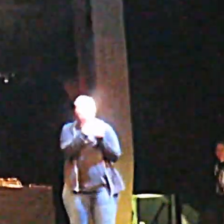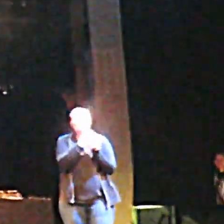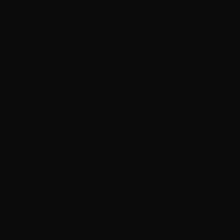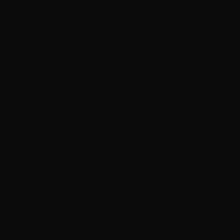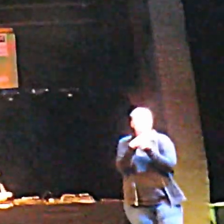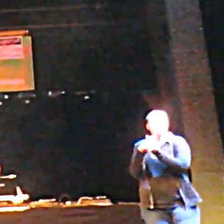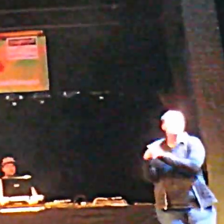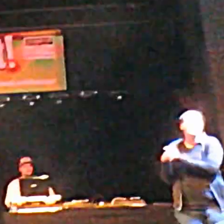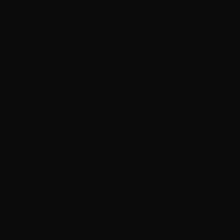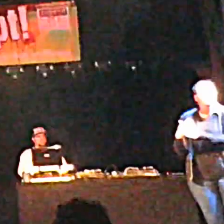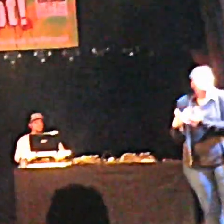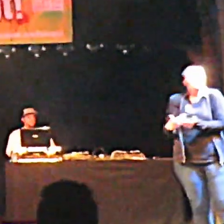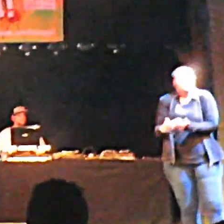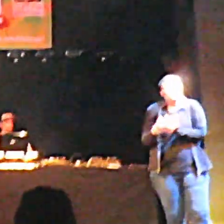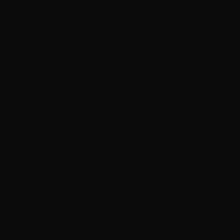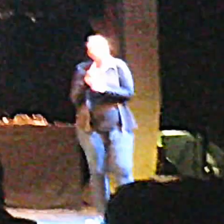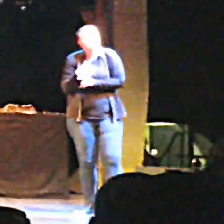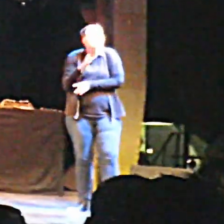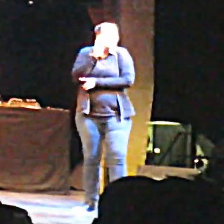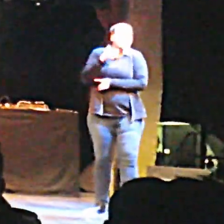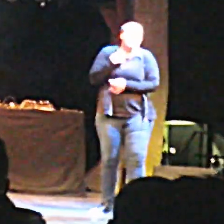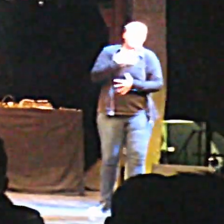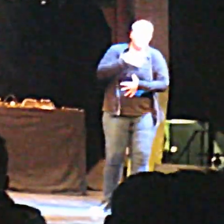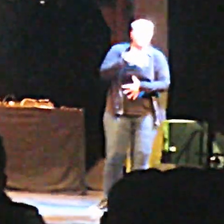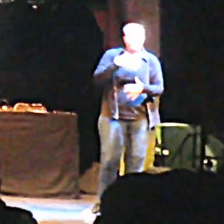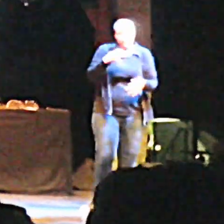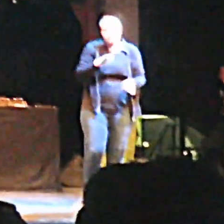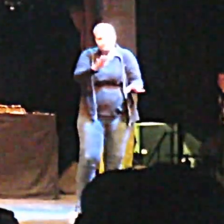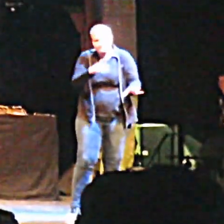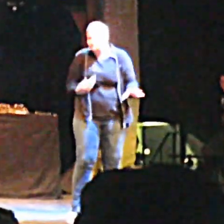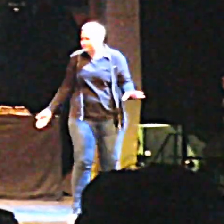Das ist auch was zum Zuhören und ich muss erstmal Luft holen. Also, gib Gas.